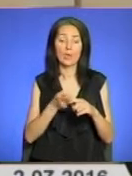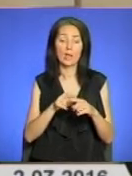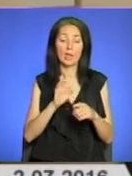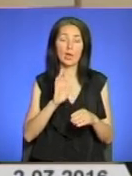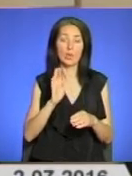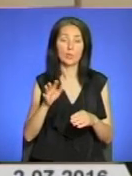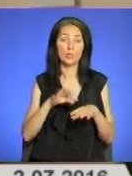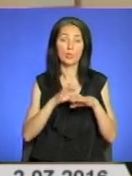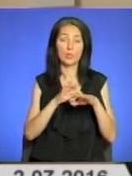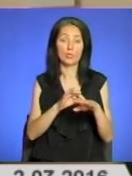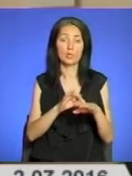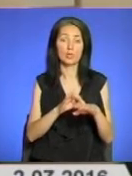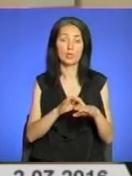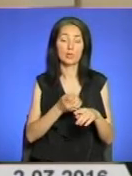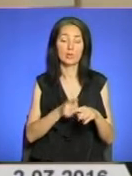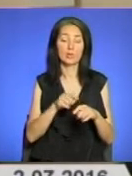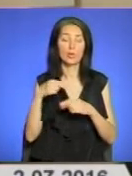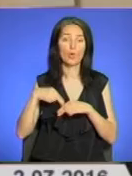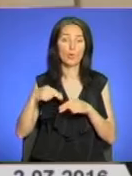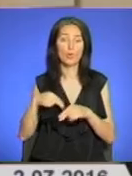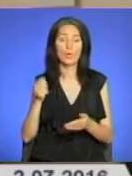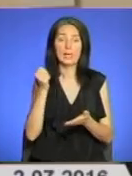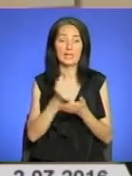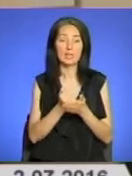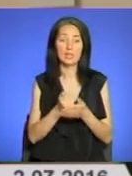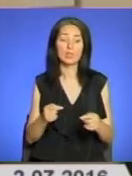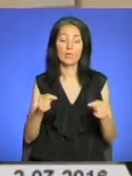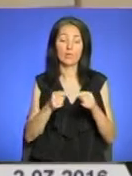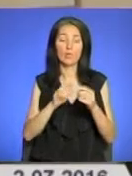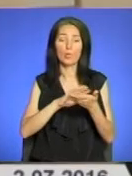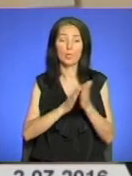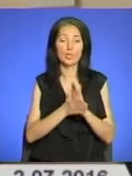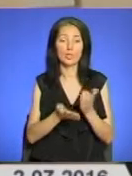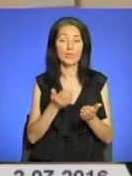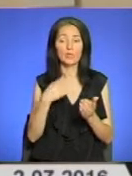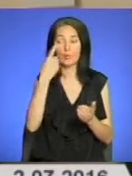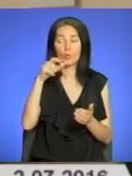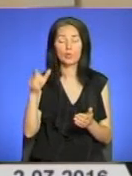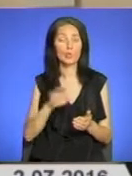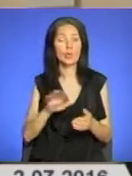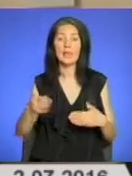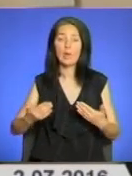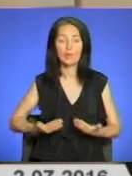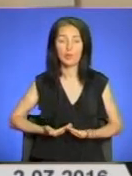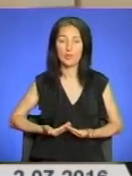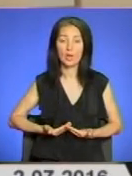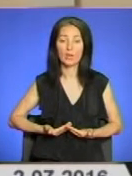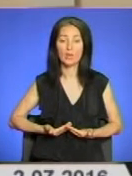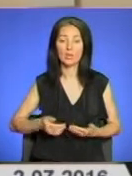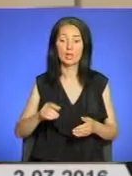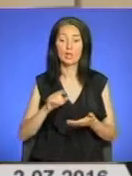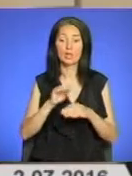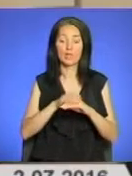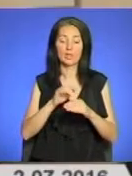буде проводити, значить, цю роботу, і затверджені відповідні положення. Якщо особа не проживає за